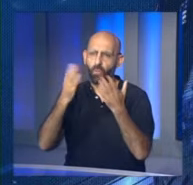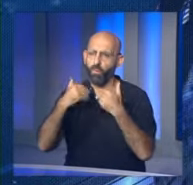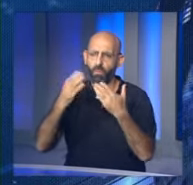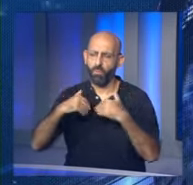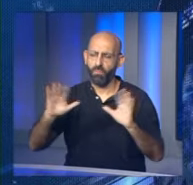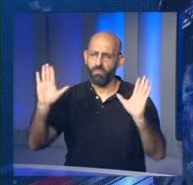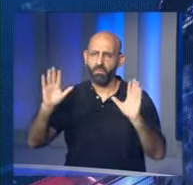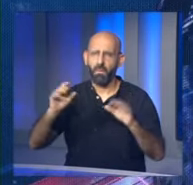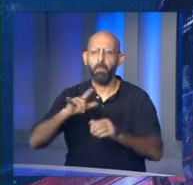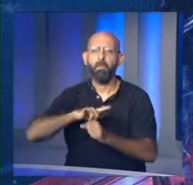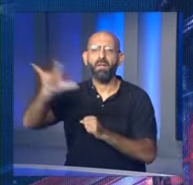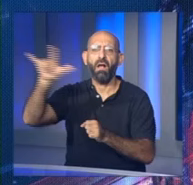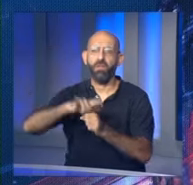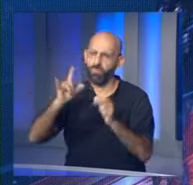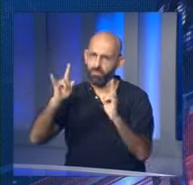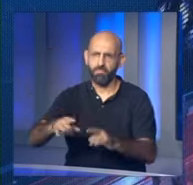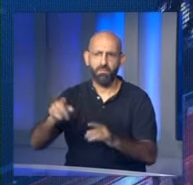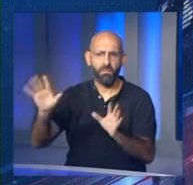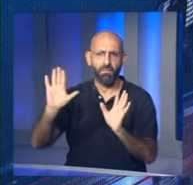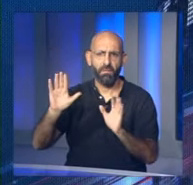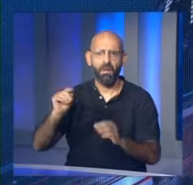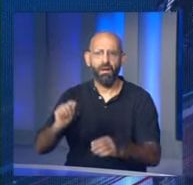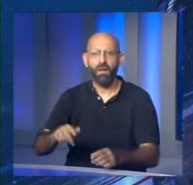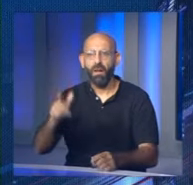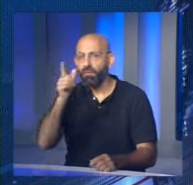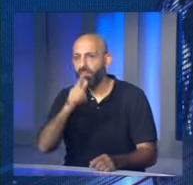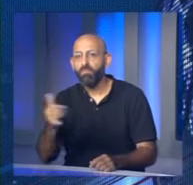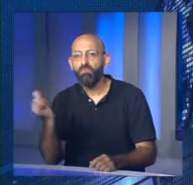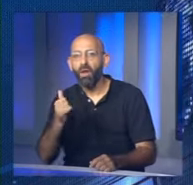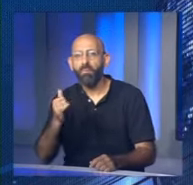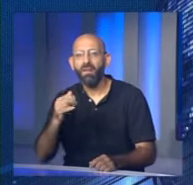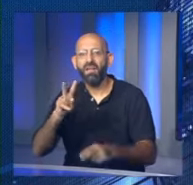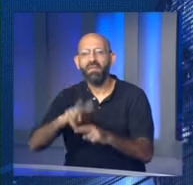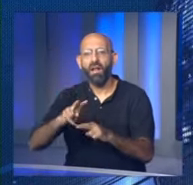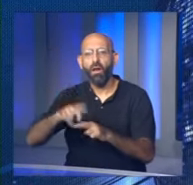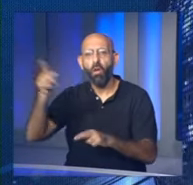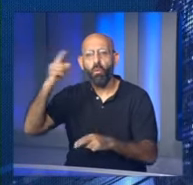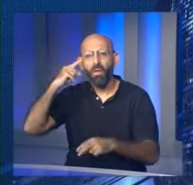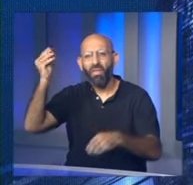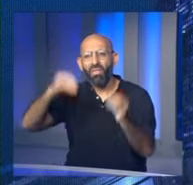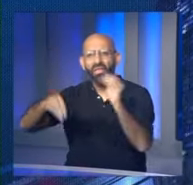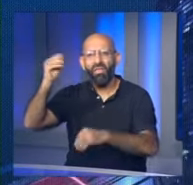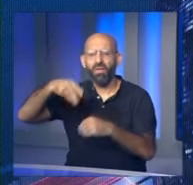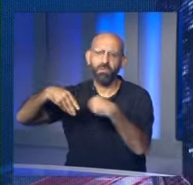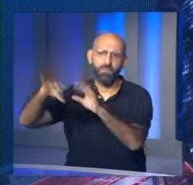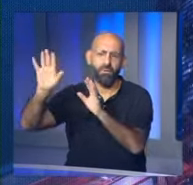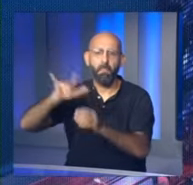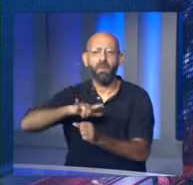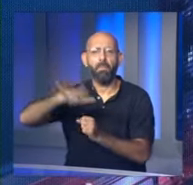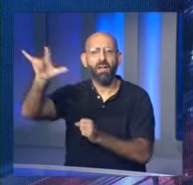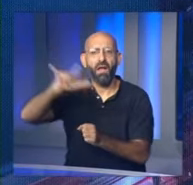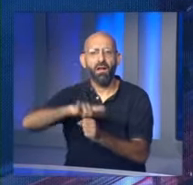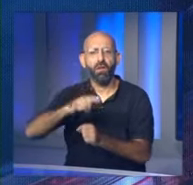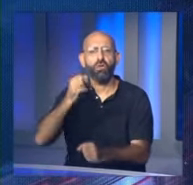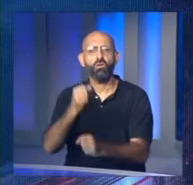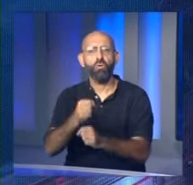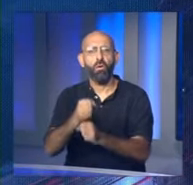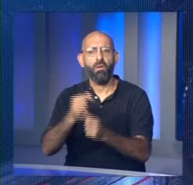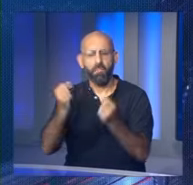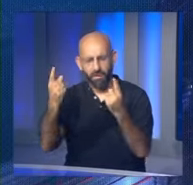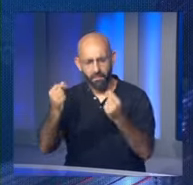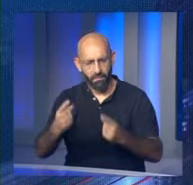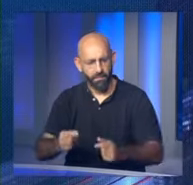اسرائيل لمطار بيروت انه ليس هناك ضمانات ممن سناخذ تضمينات او ضمانات من العدو الذي هو اله